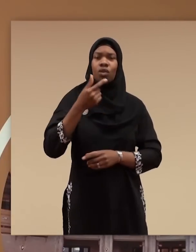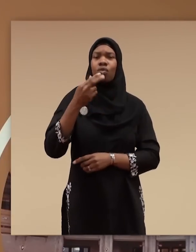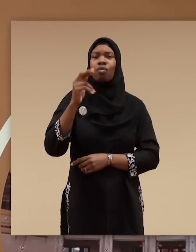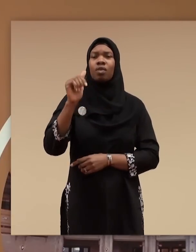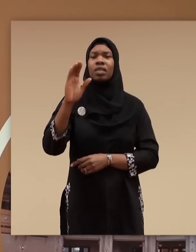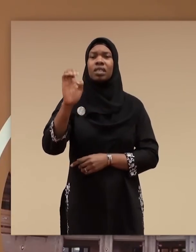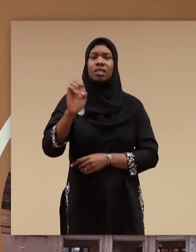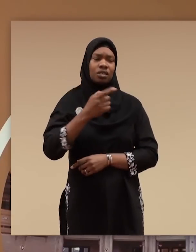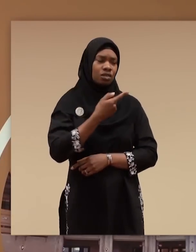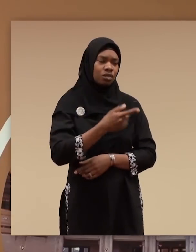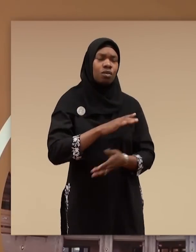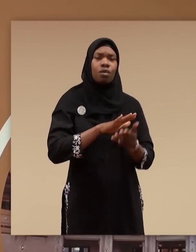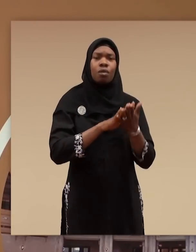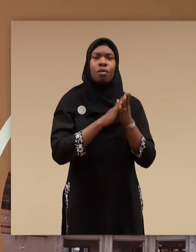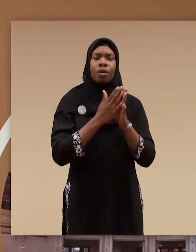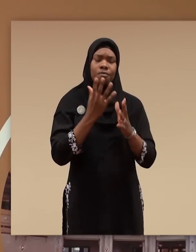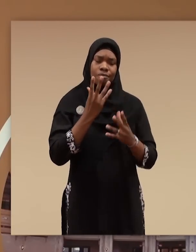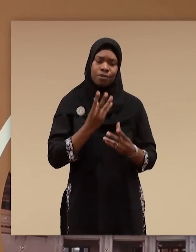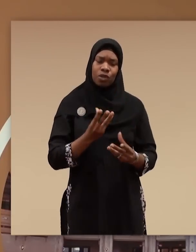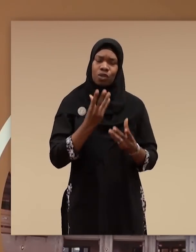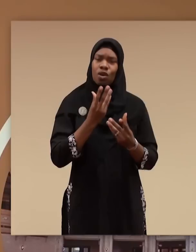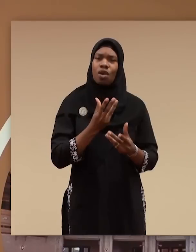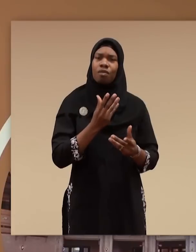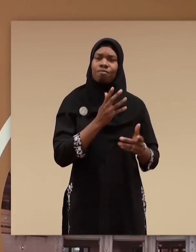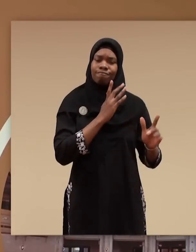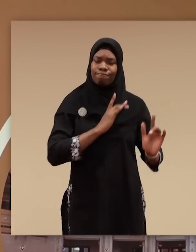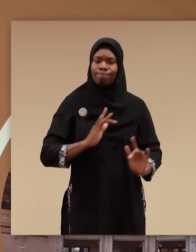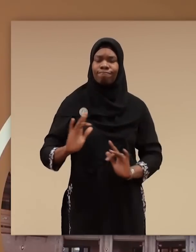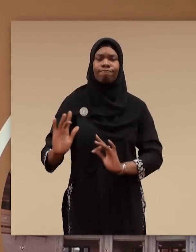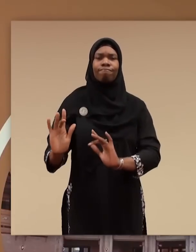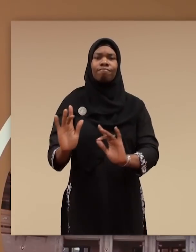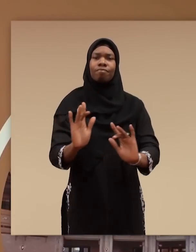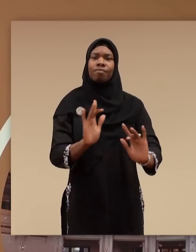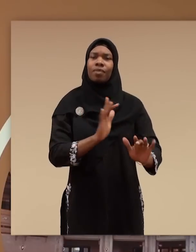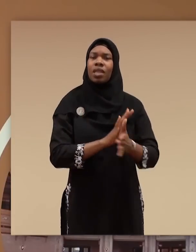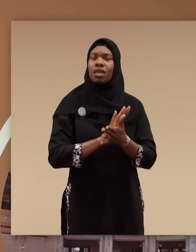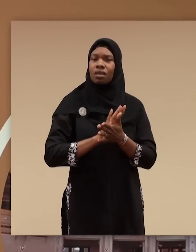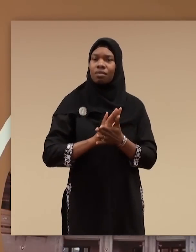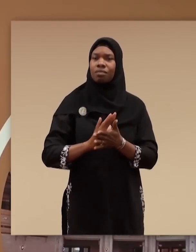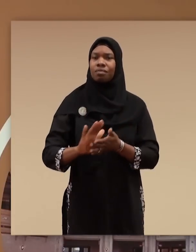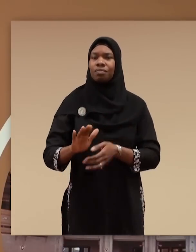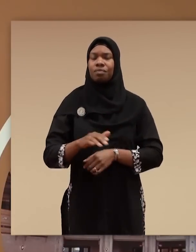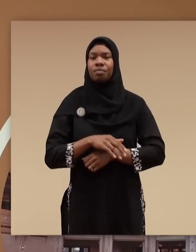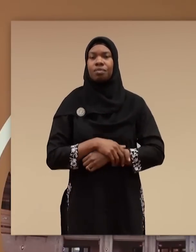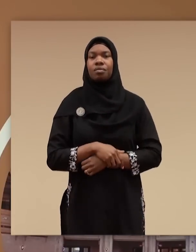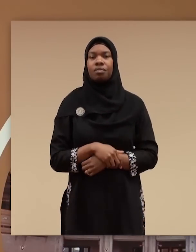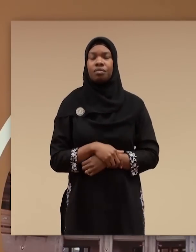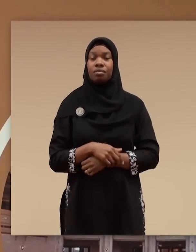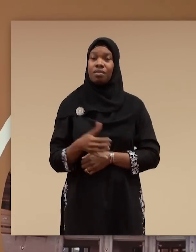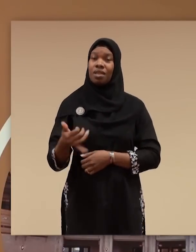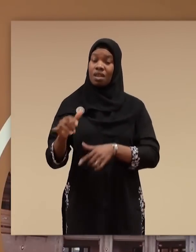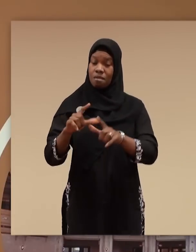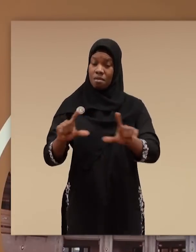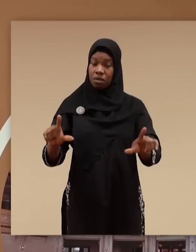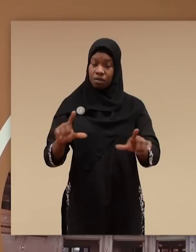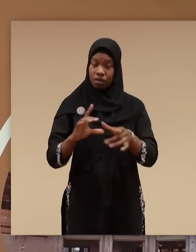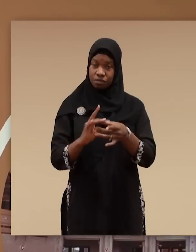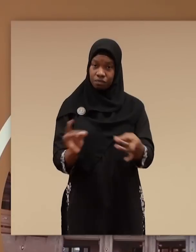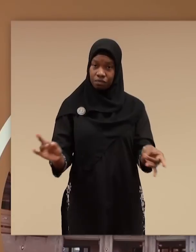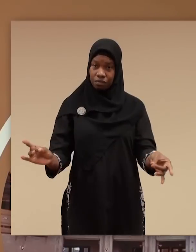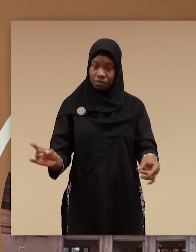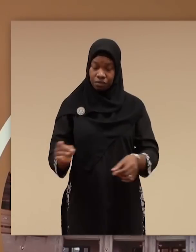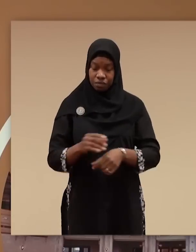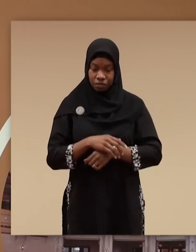فَبِمَا رَحْمَةٍ مِّن رَبِّكَ فَبِمَا رَحْمَةٍ مِّنَ اللَّهِ لِنْتَ لَهُمْ وَلَوْ كُنْتَ